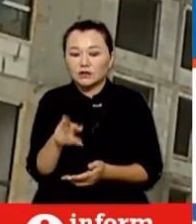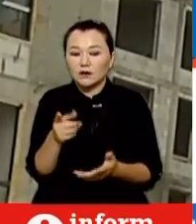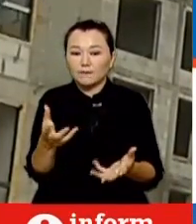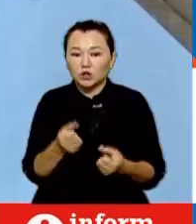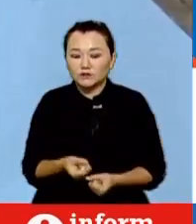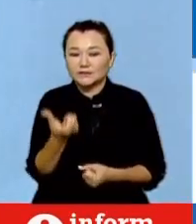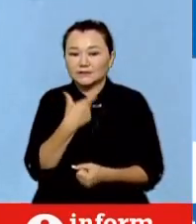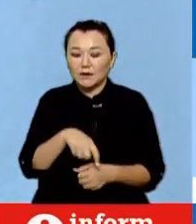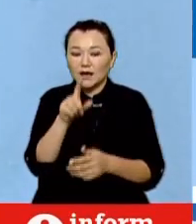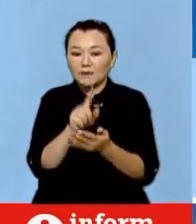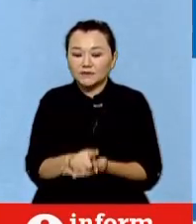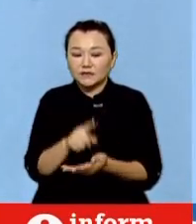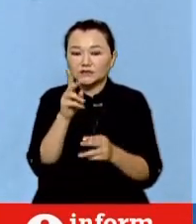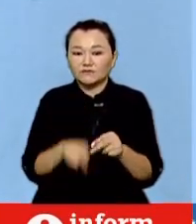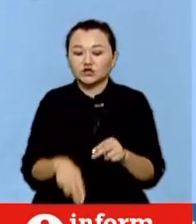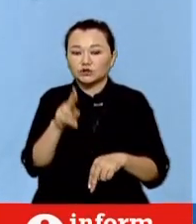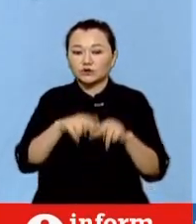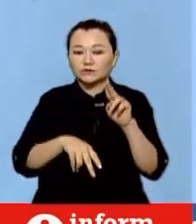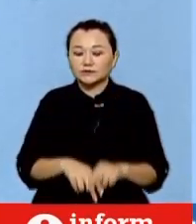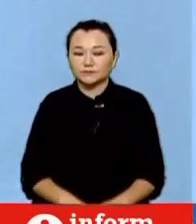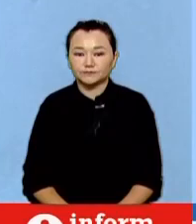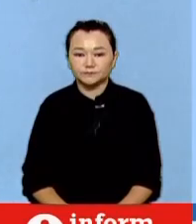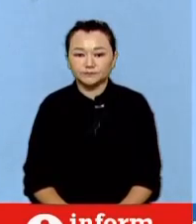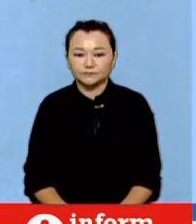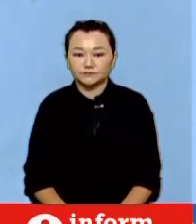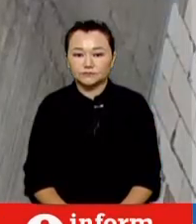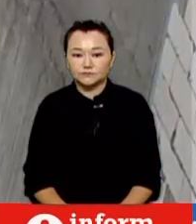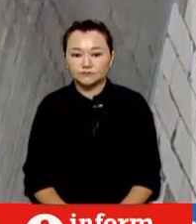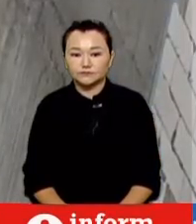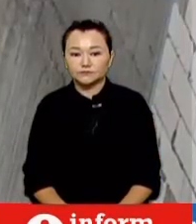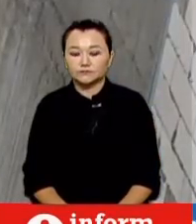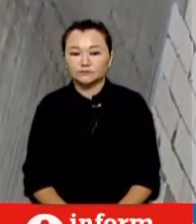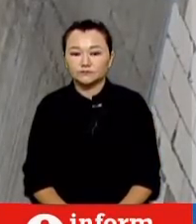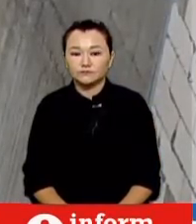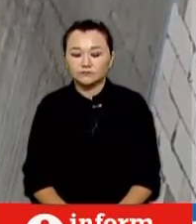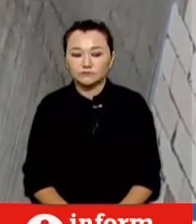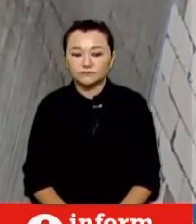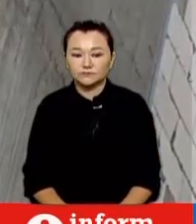себя обязательства по завершению строительства. Анастасия Новикова, Дурен Абзиев, Абзал Турабеков, Информбюро.